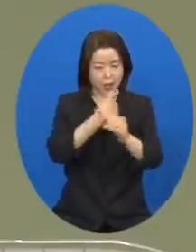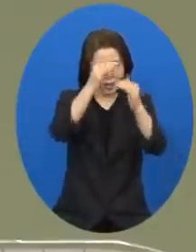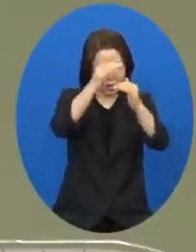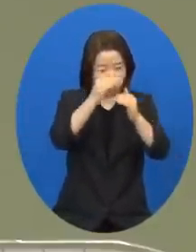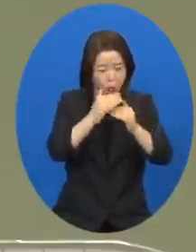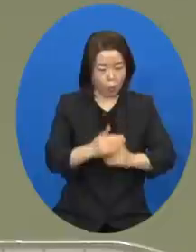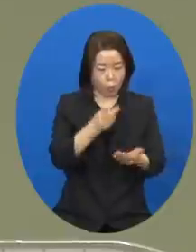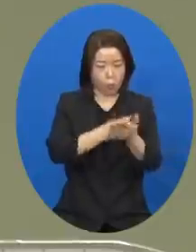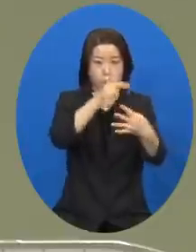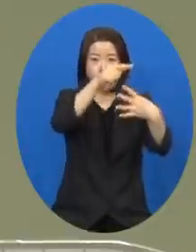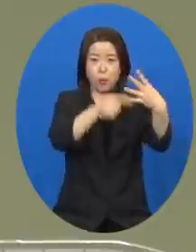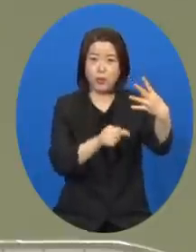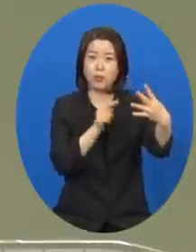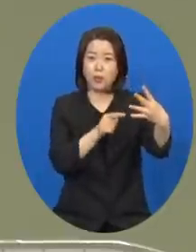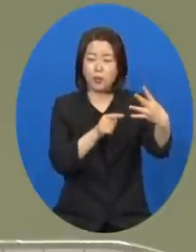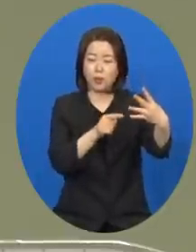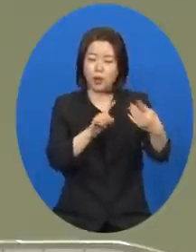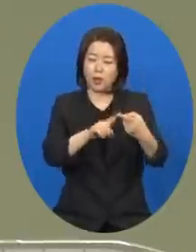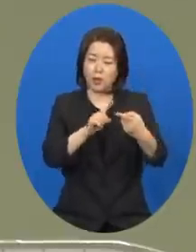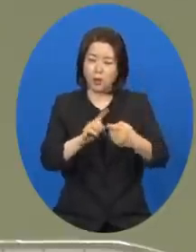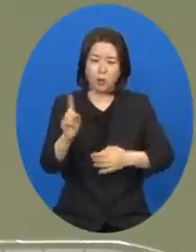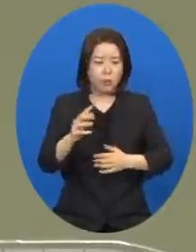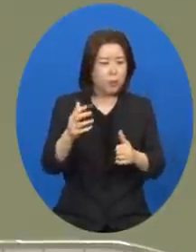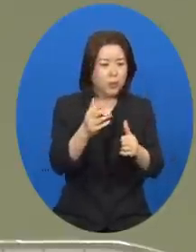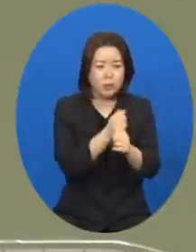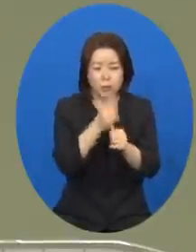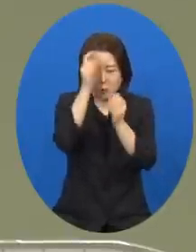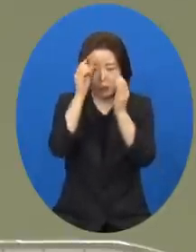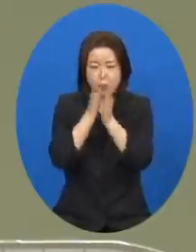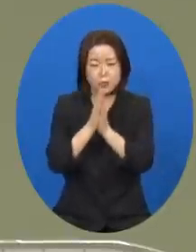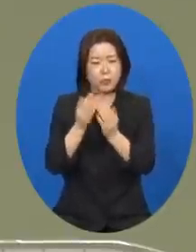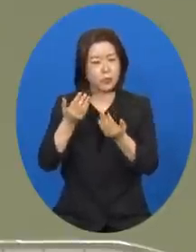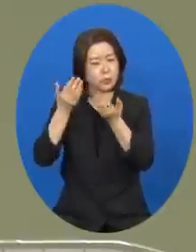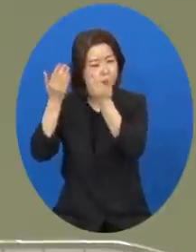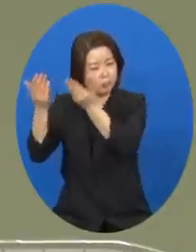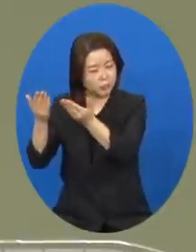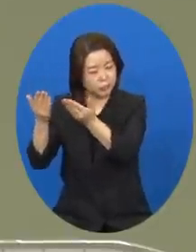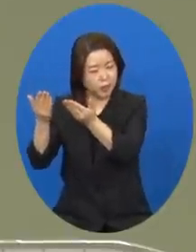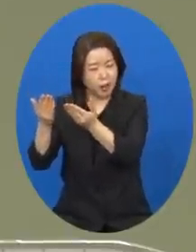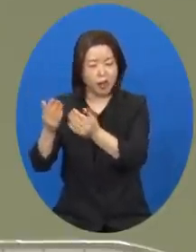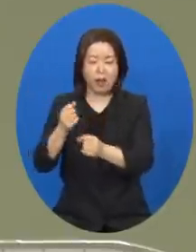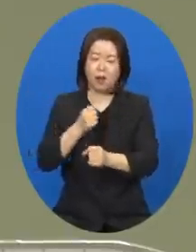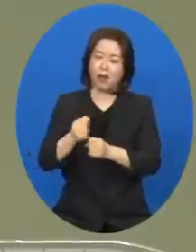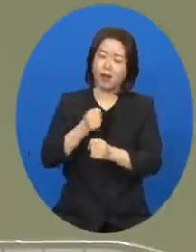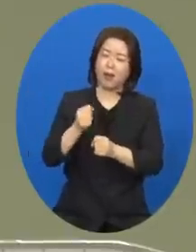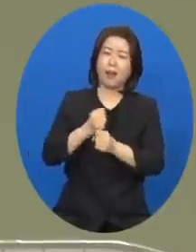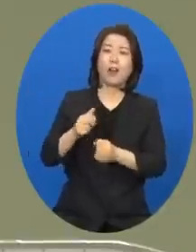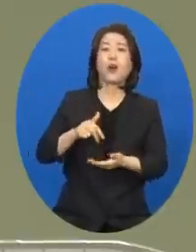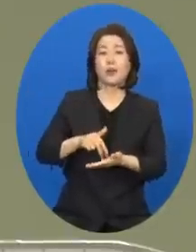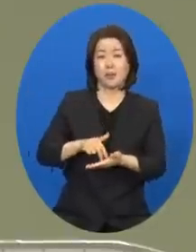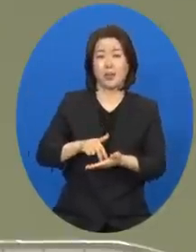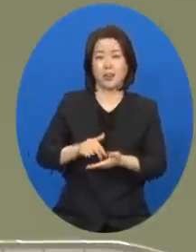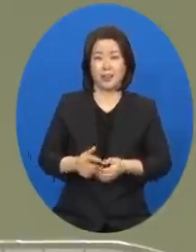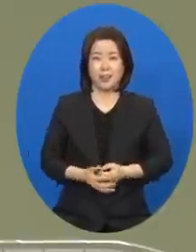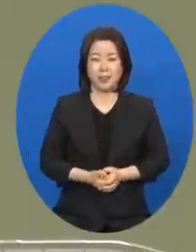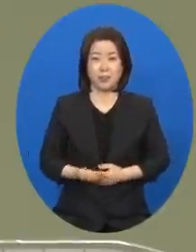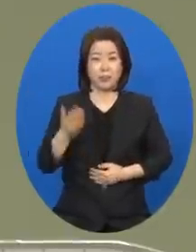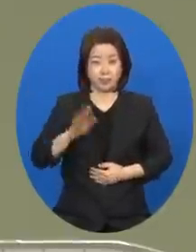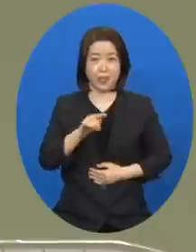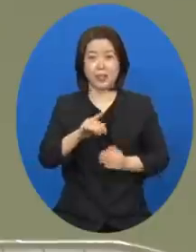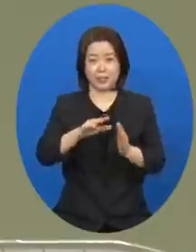규례로 정한 걸 뭘 붙들고 도대체 기도를 해야 하나 난감하더래요. 그런데